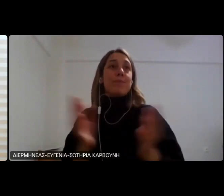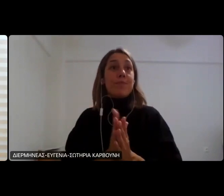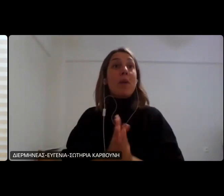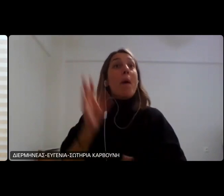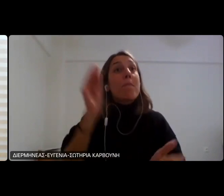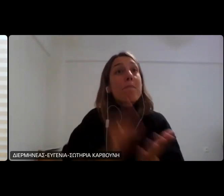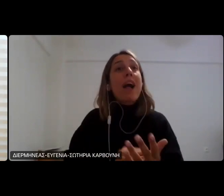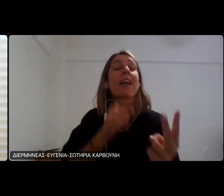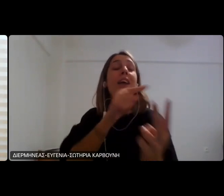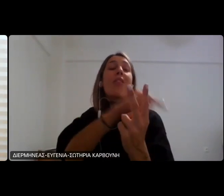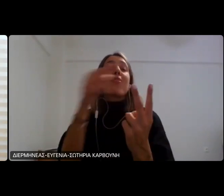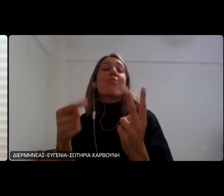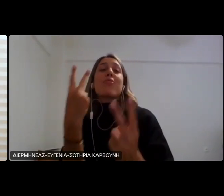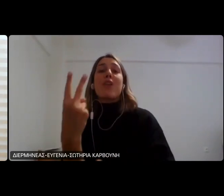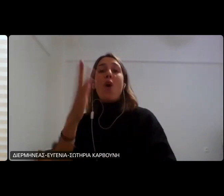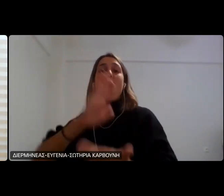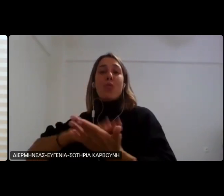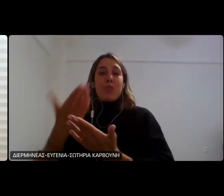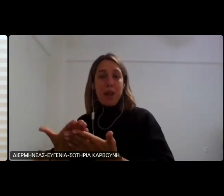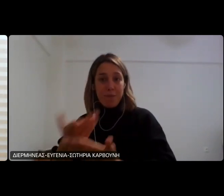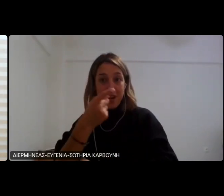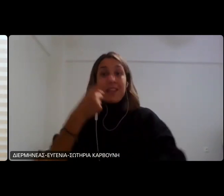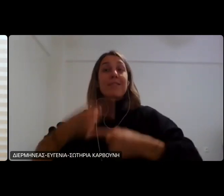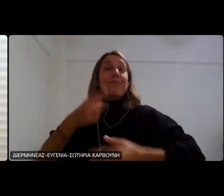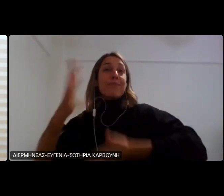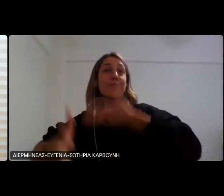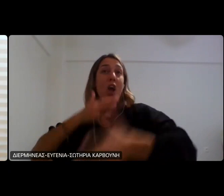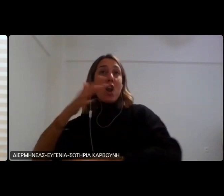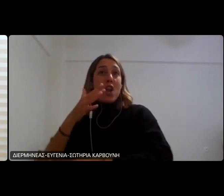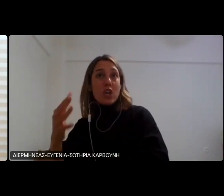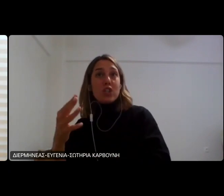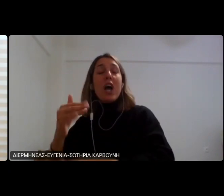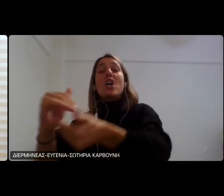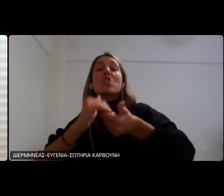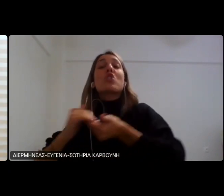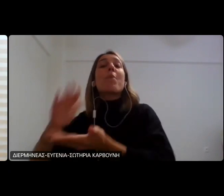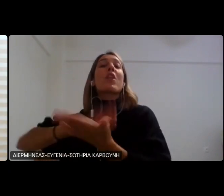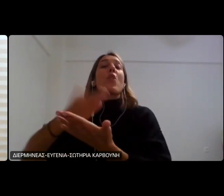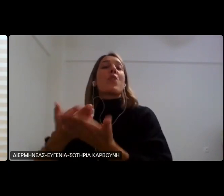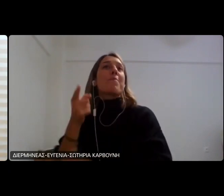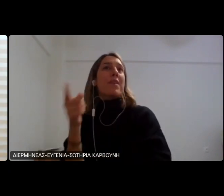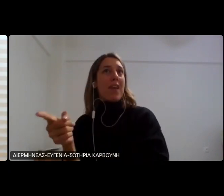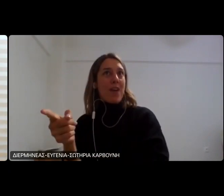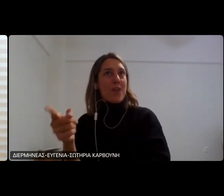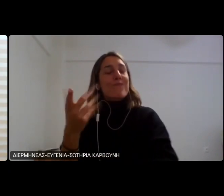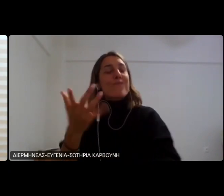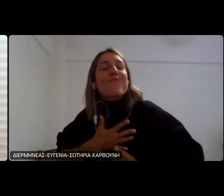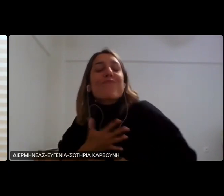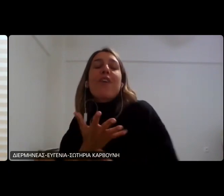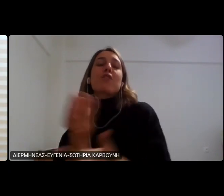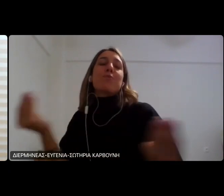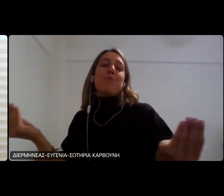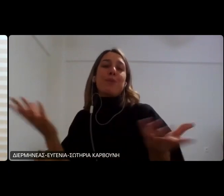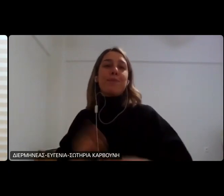τις δύο διερμηνείς από το Σωματείο Διερμηνέων της Ελληνικής Νοηματικής Γλώσσας. Ευχαριστούμε πάρα πάρα